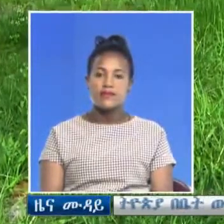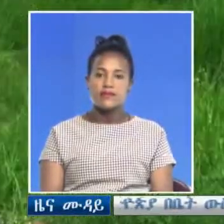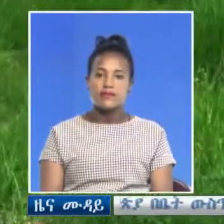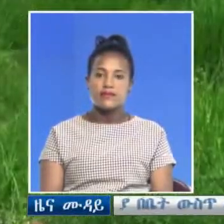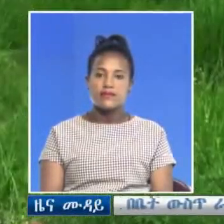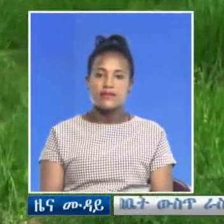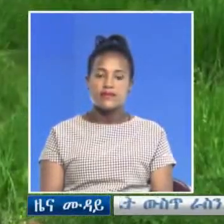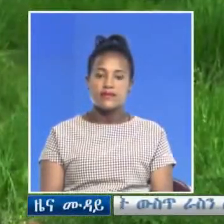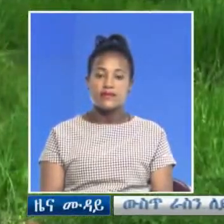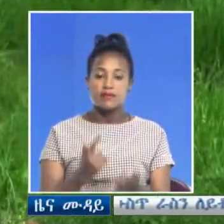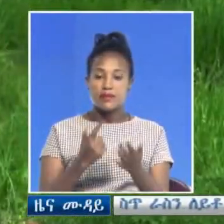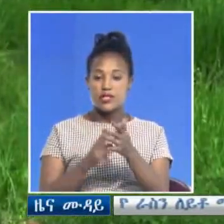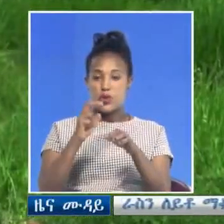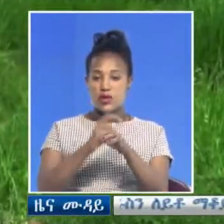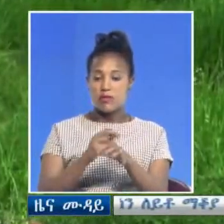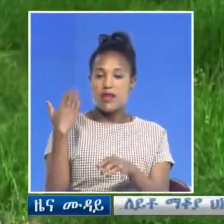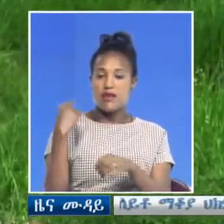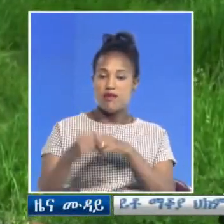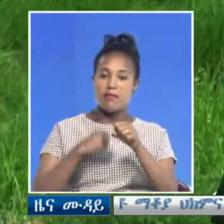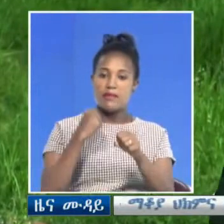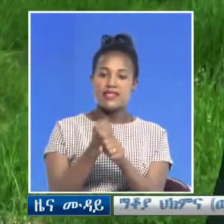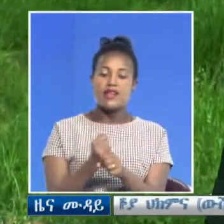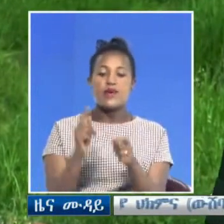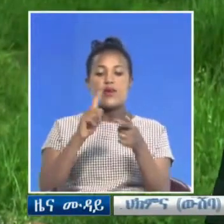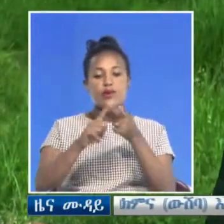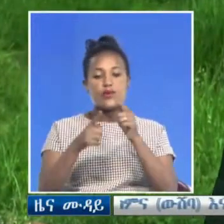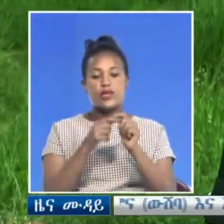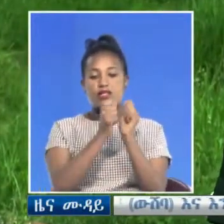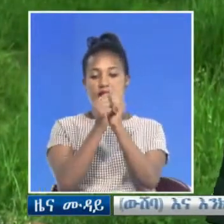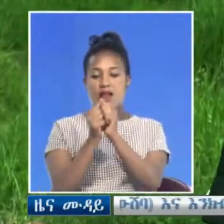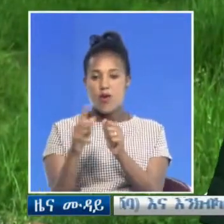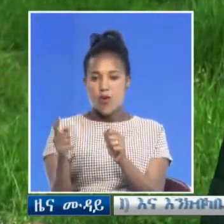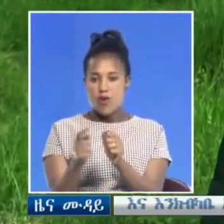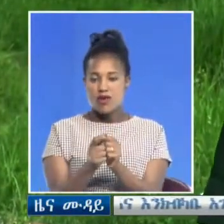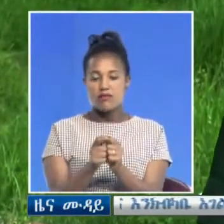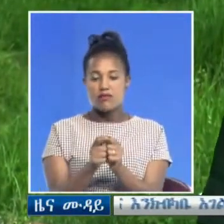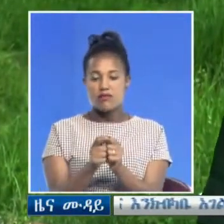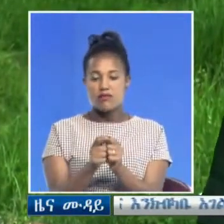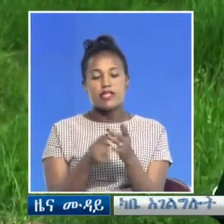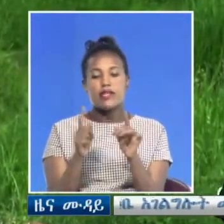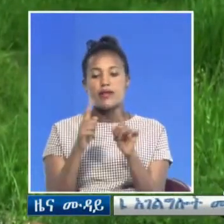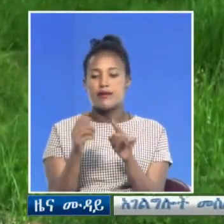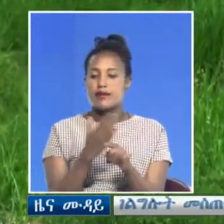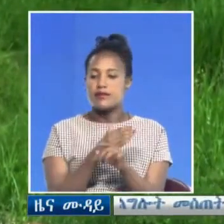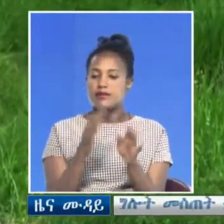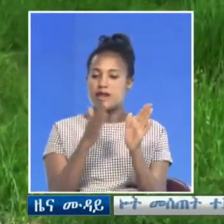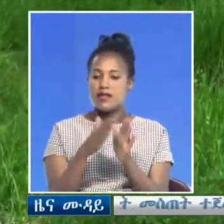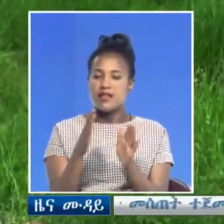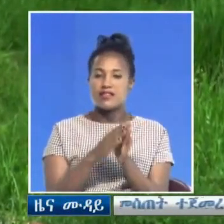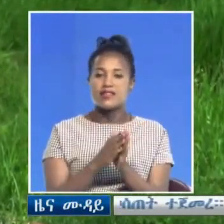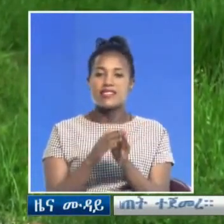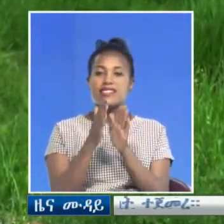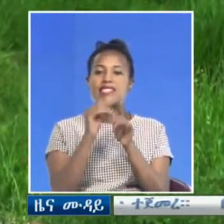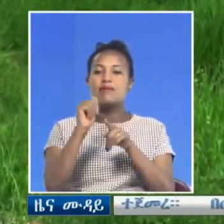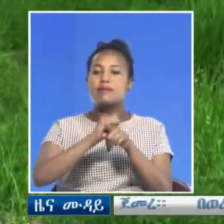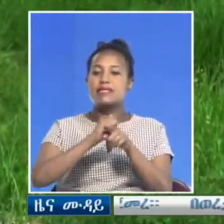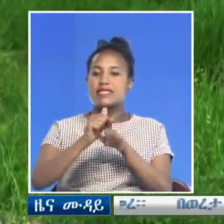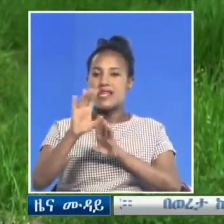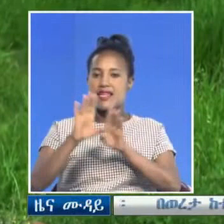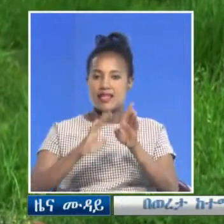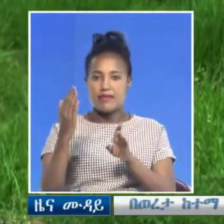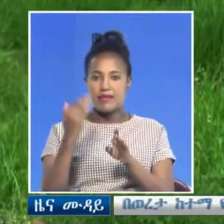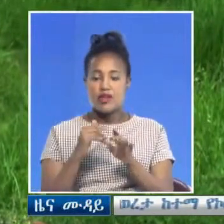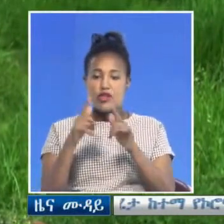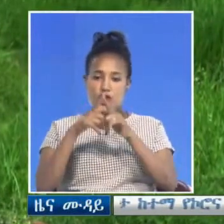ቀሚሴ። በዚህ ወቅት አምና ያው ከጓደኞቻችን ጋር ሆነን ቡድን ቡድን ሰርተን ለሻደው ዝግጅት ልምምድ እያደረግን ነበር።